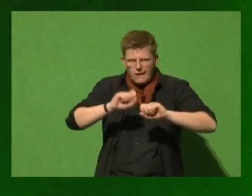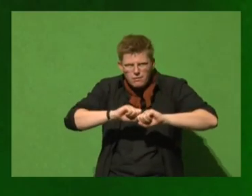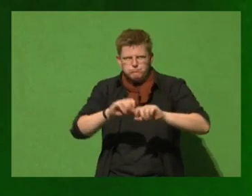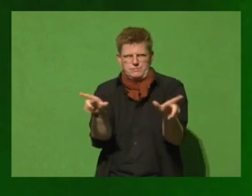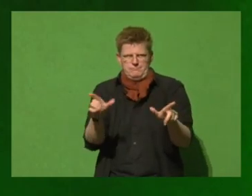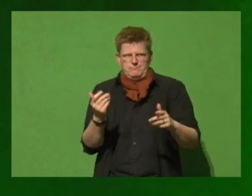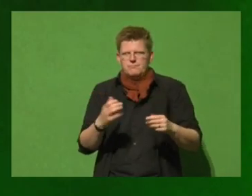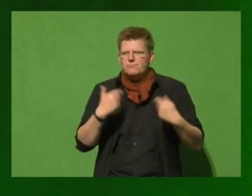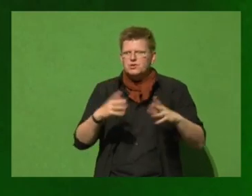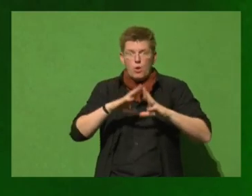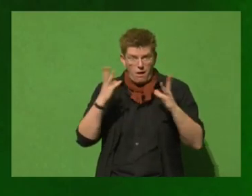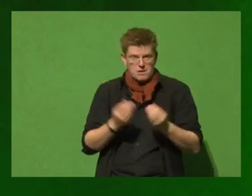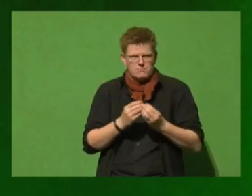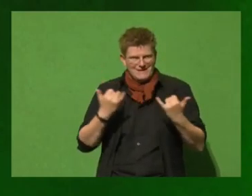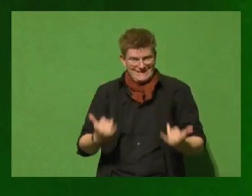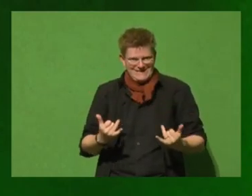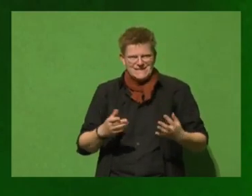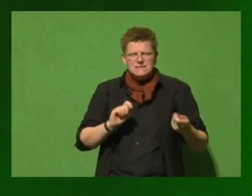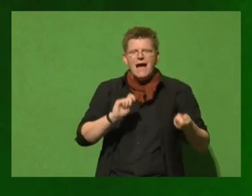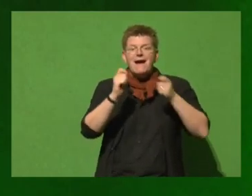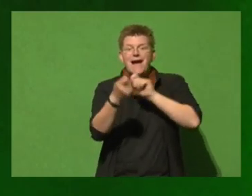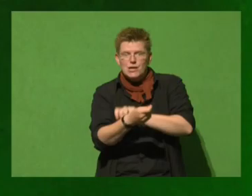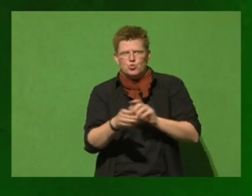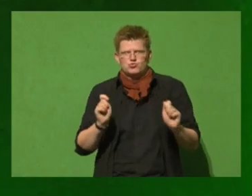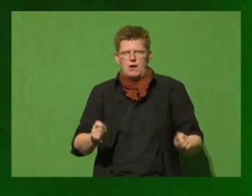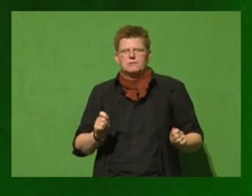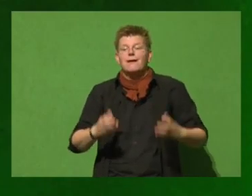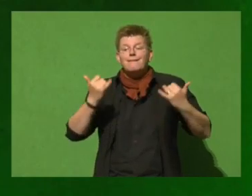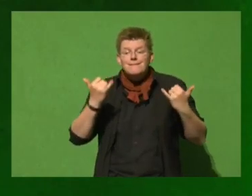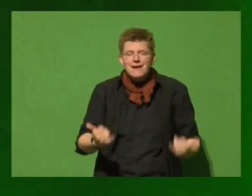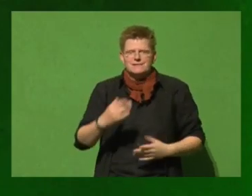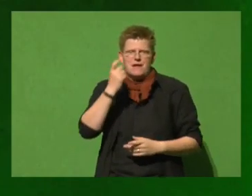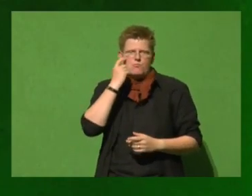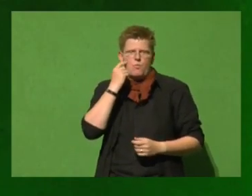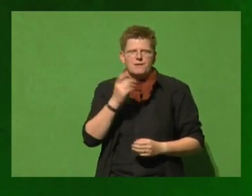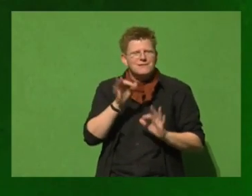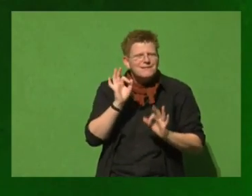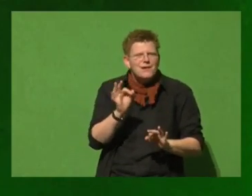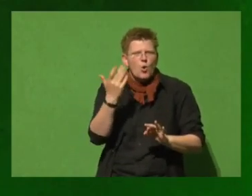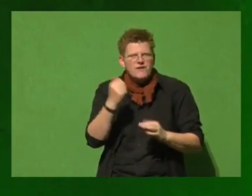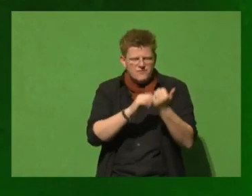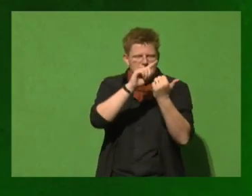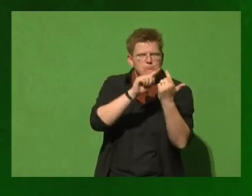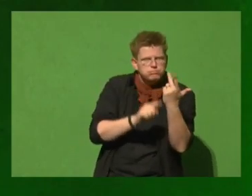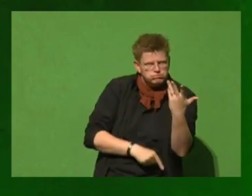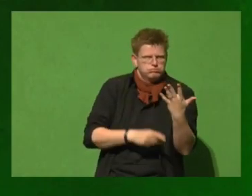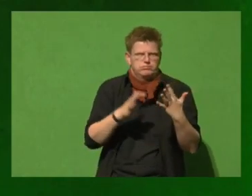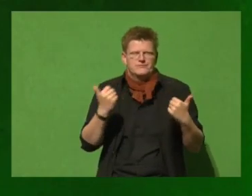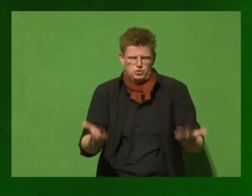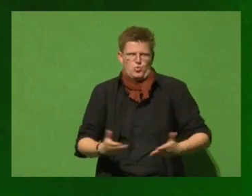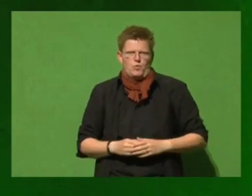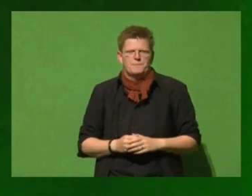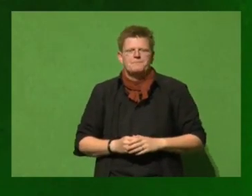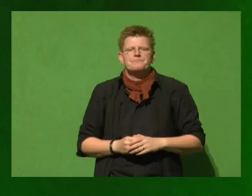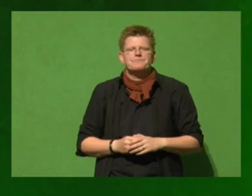okay, das ist der Debattenstand, der gerade aktuell ist und dass wir den letzten Sachstand weitergeben können. Und